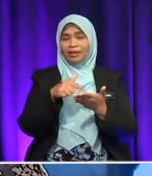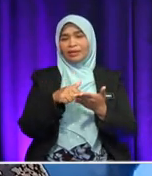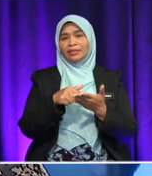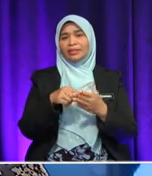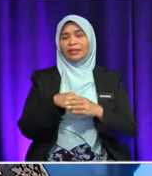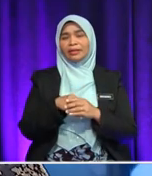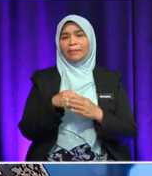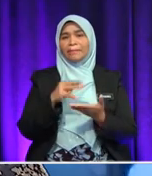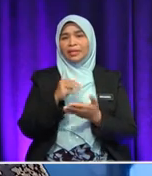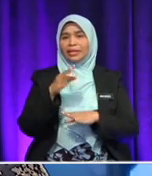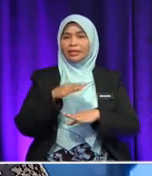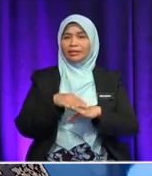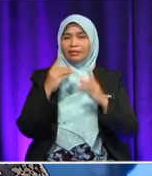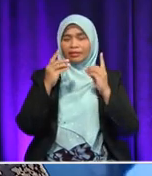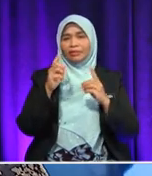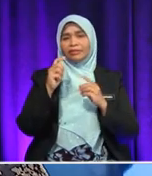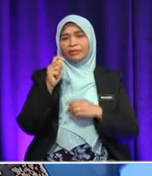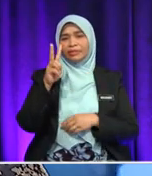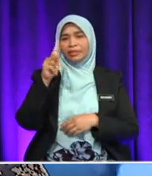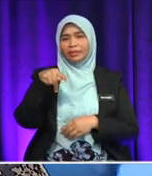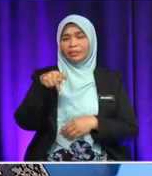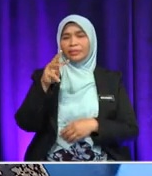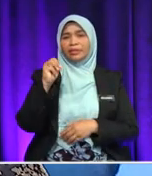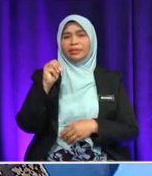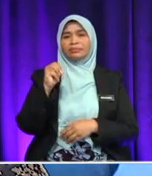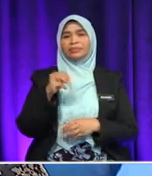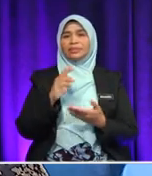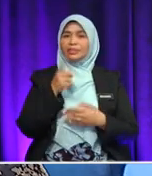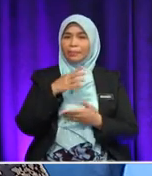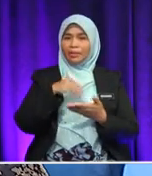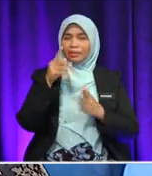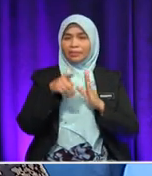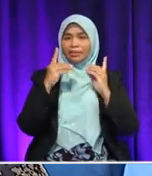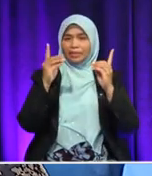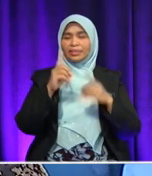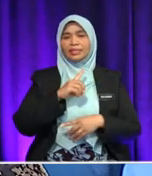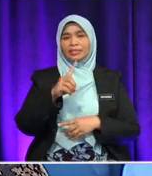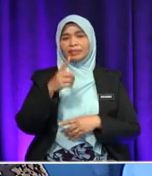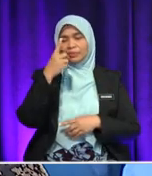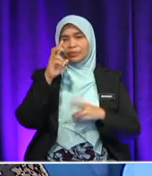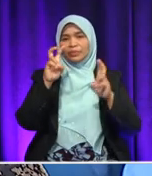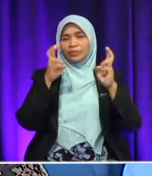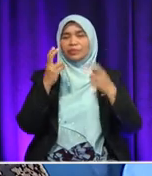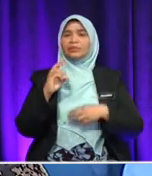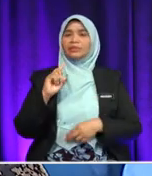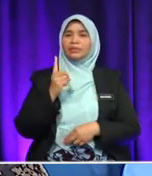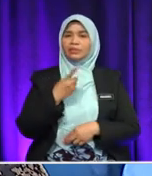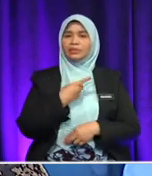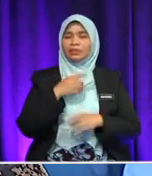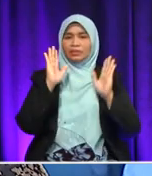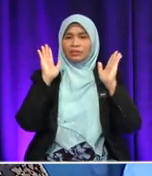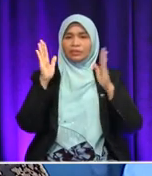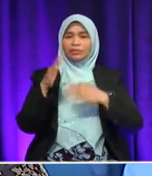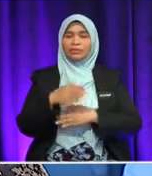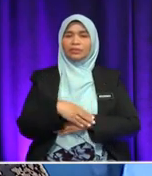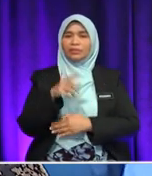Menengah Atas Didik TV KPM hari ini kita belajar mata pelajaran Pendidikan Islam untuk topik kita salat istikharah dan juga